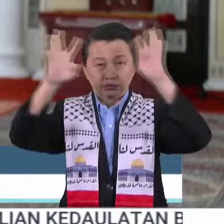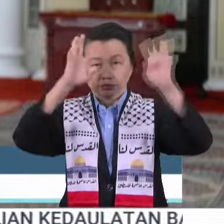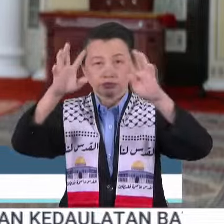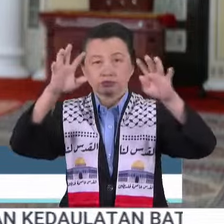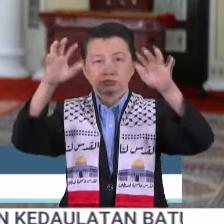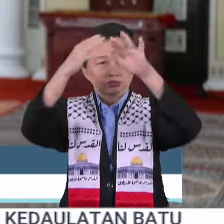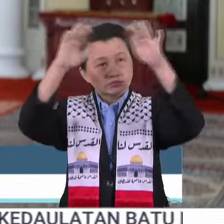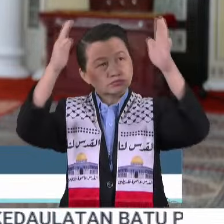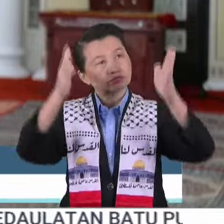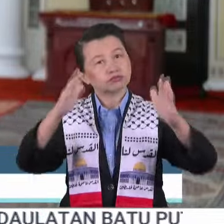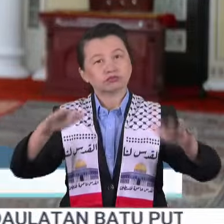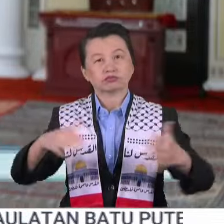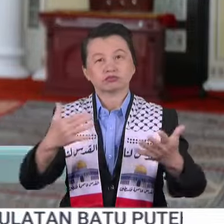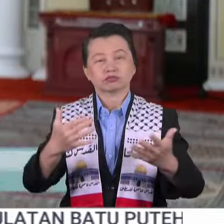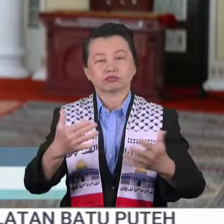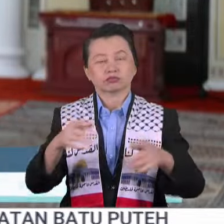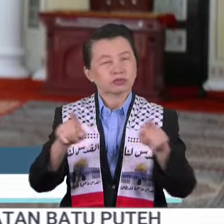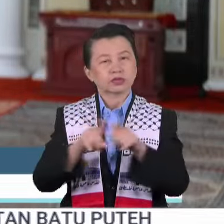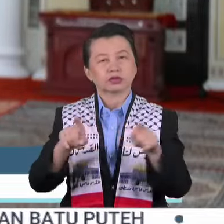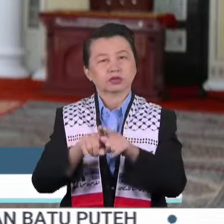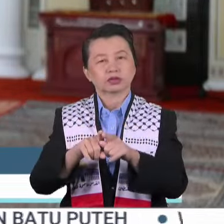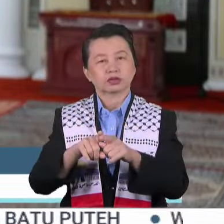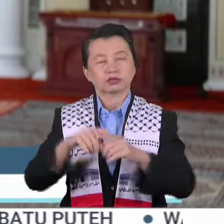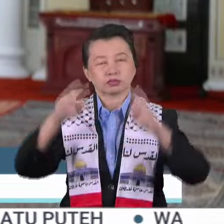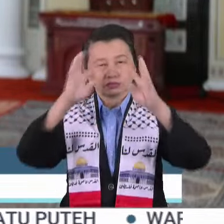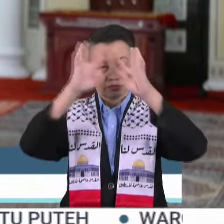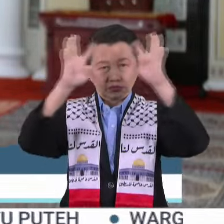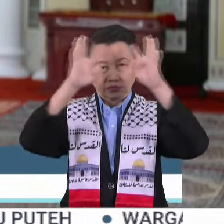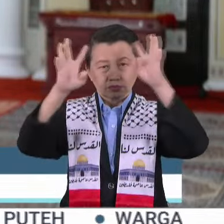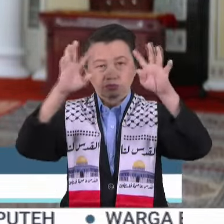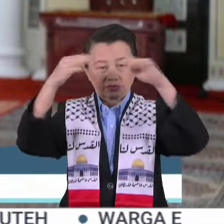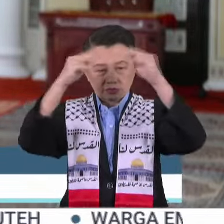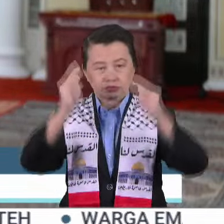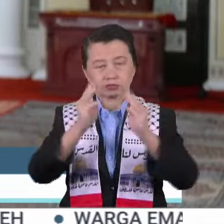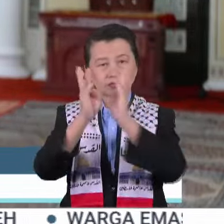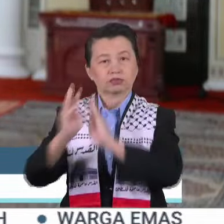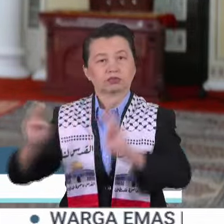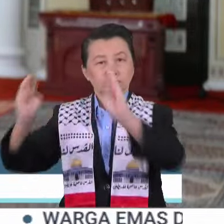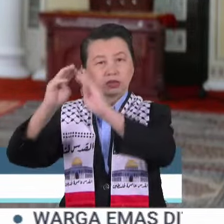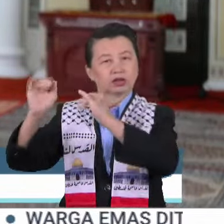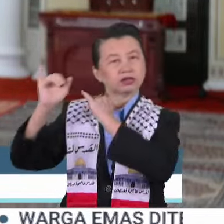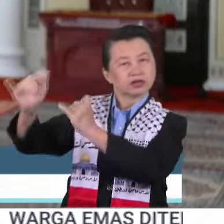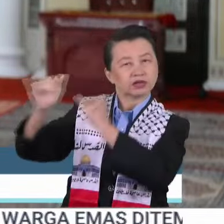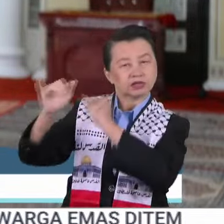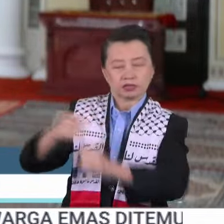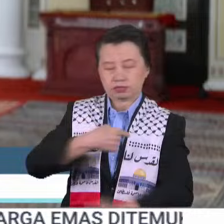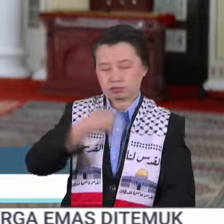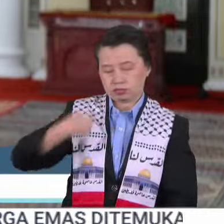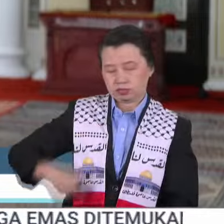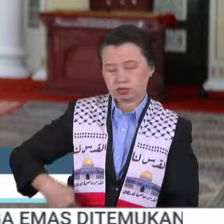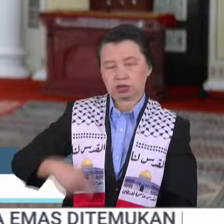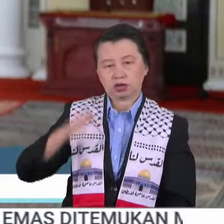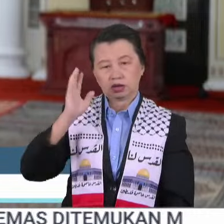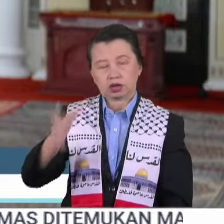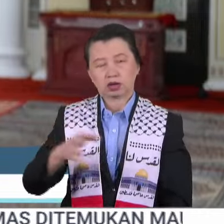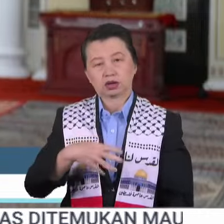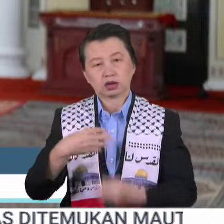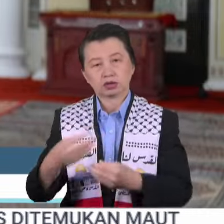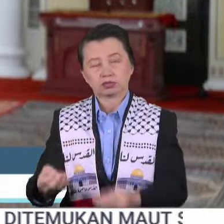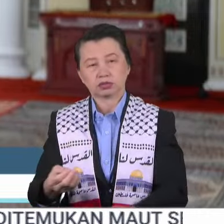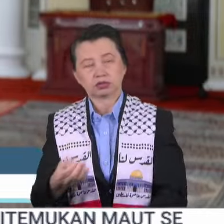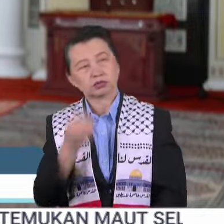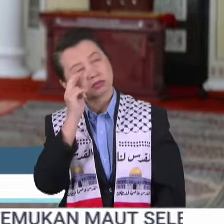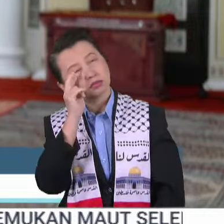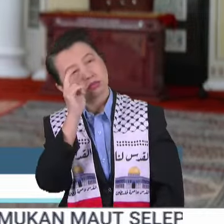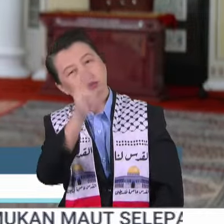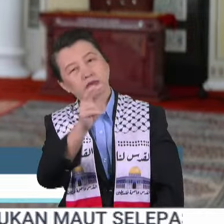Kompleks Al-Sa'dah ini seperti mana mereka bentuk masjid-masjid di negeri China akan memberi satu